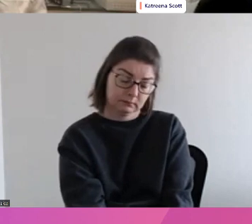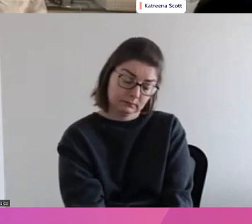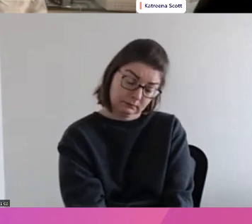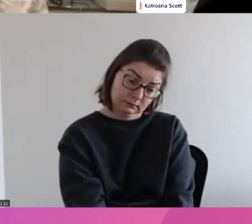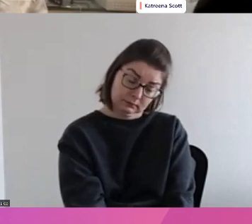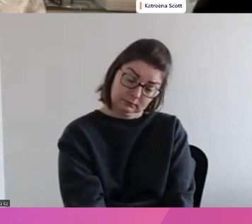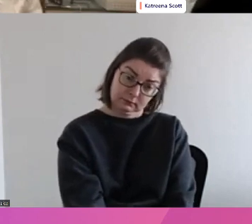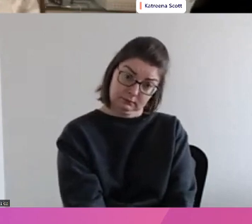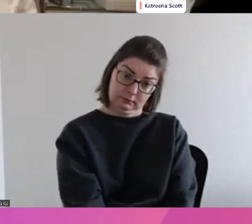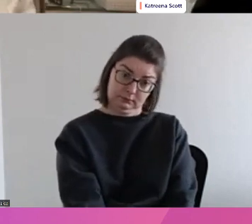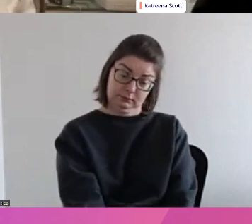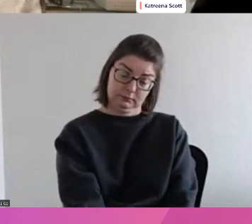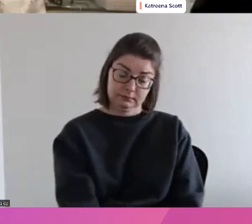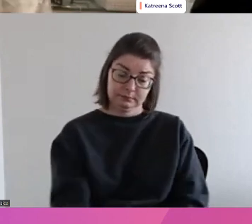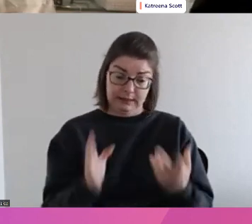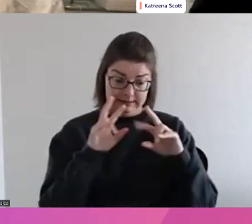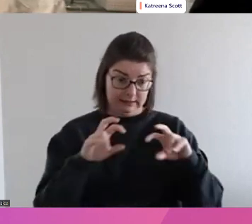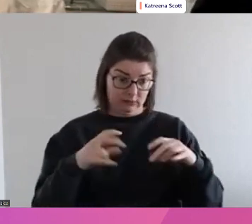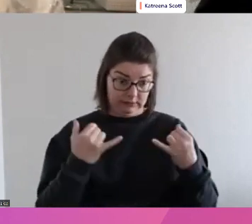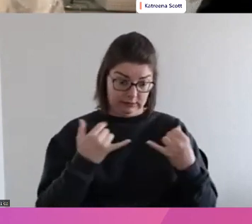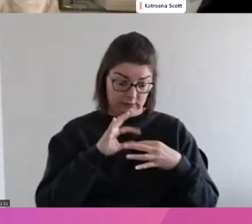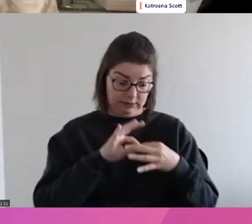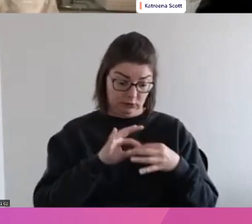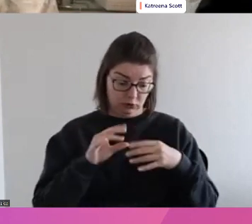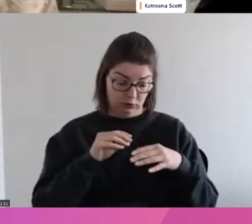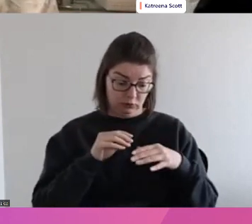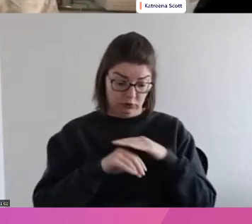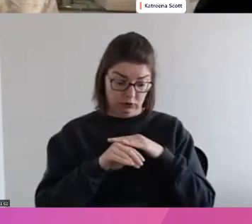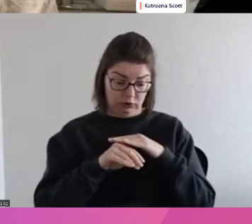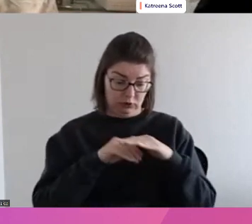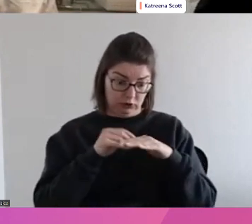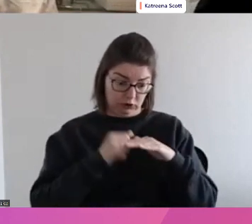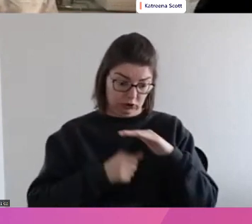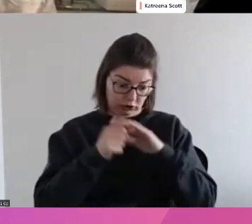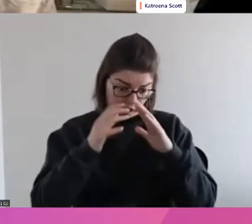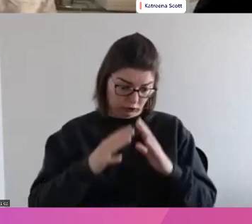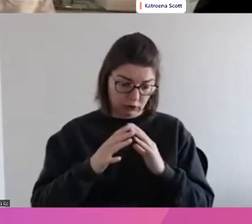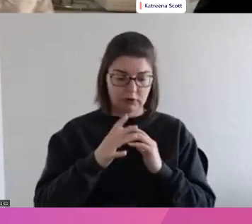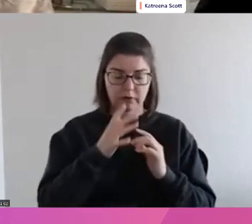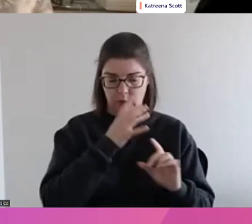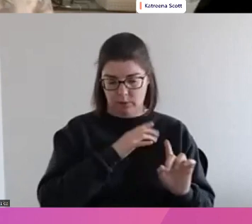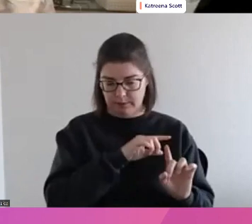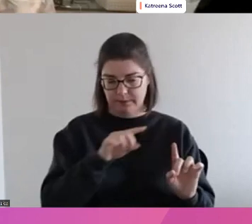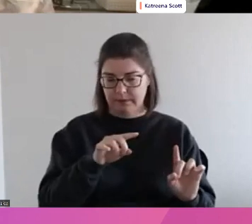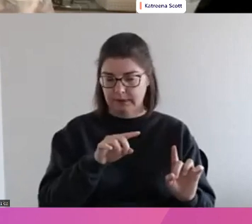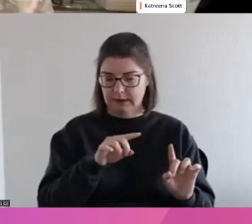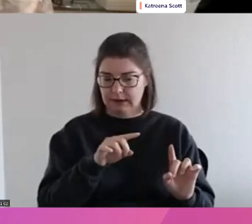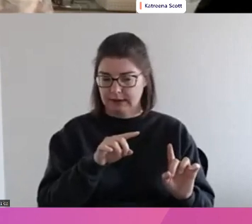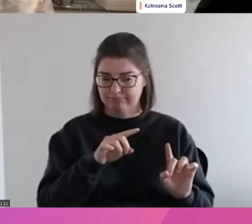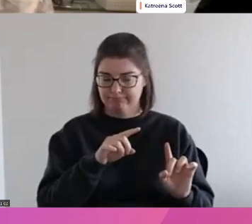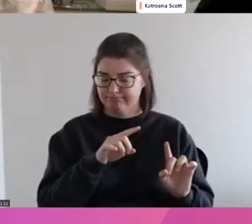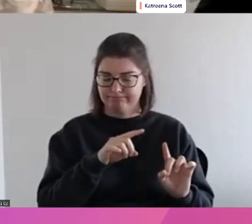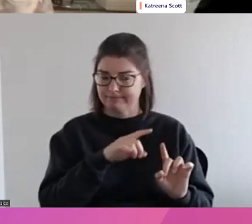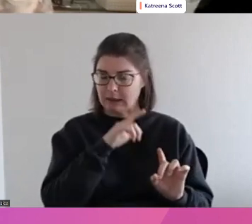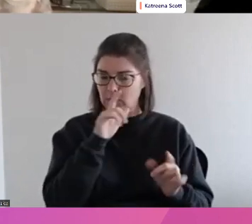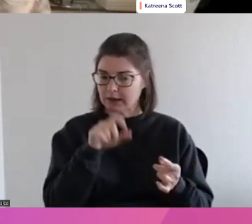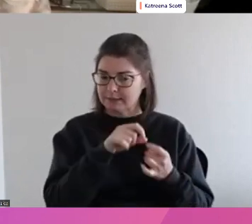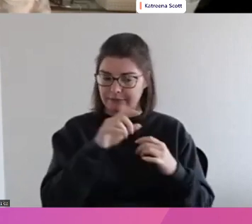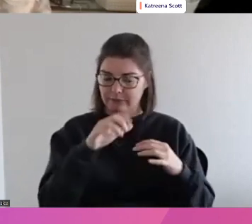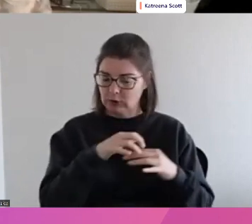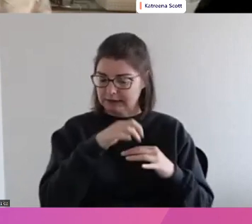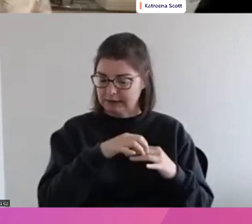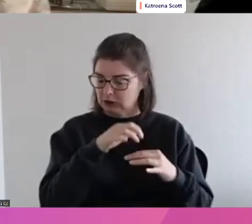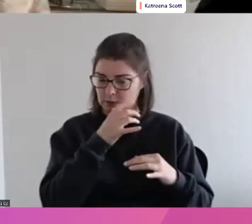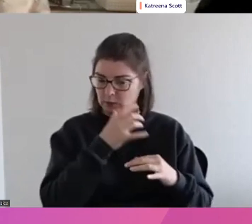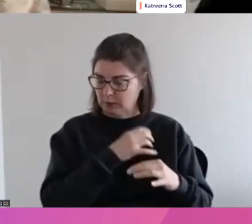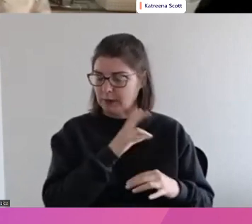Dans l'analyse que je mène en ce moment, il s'agit des femmes qui vivent dans les refuges, et